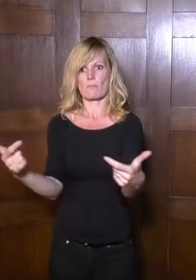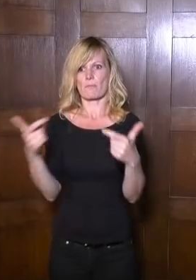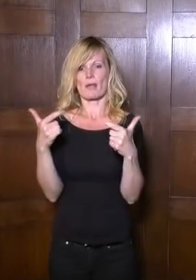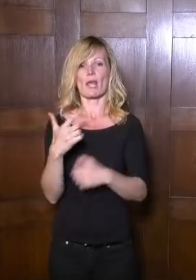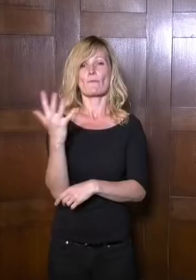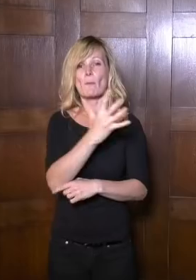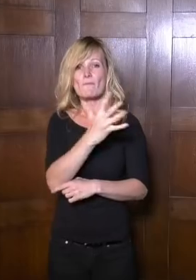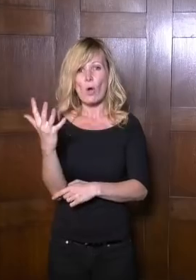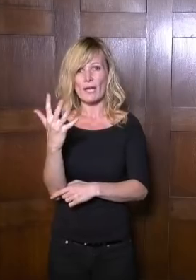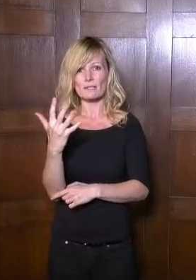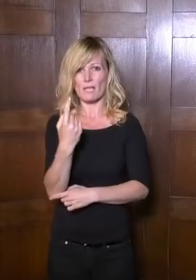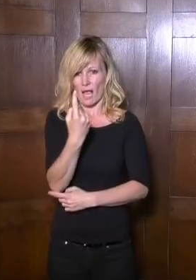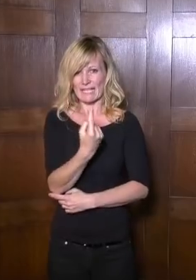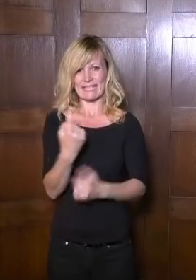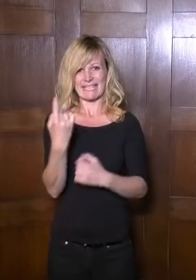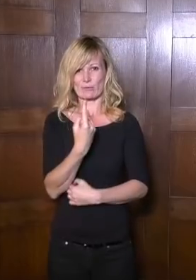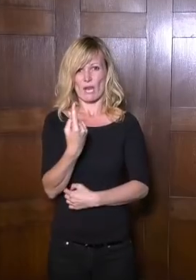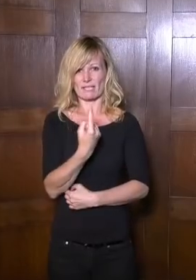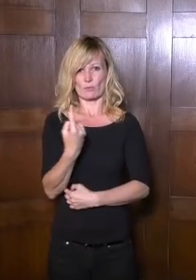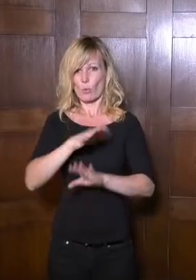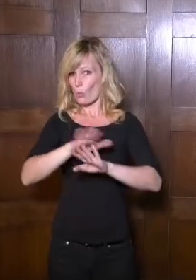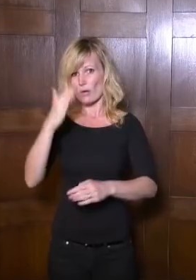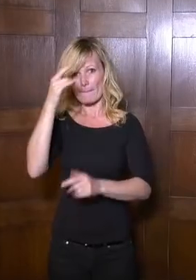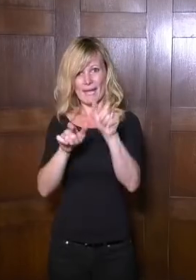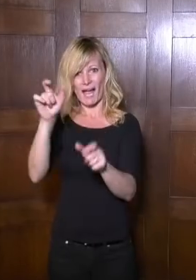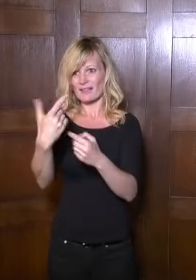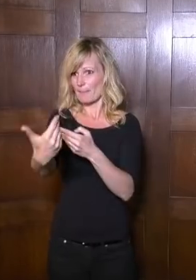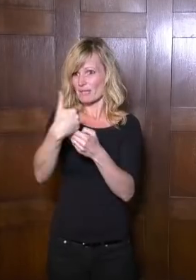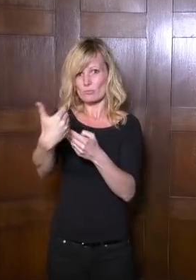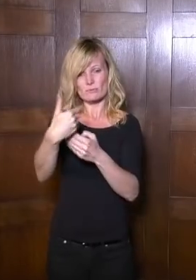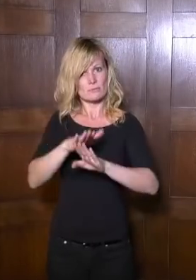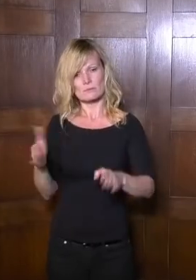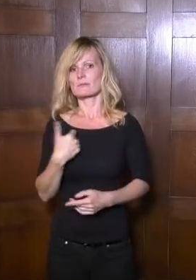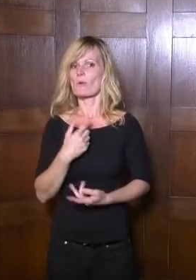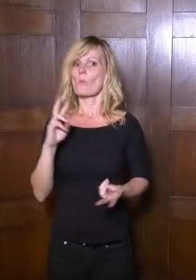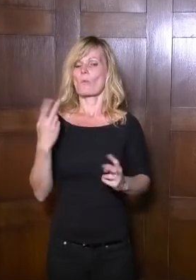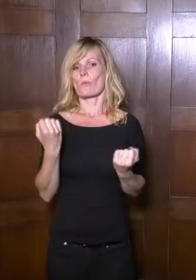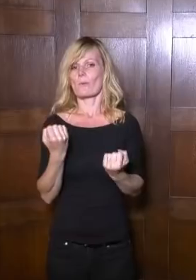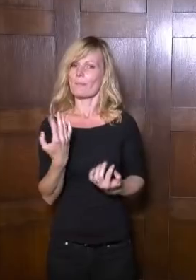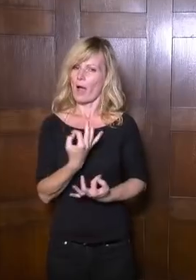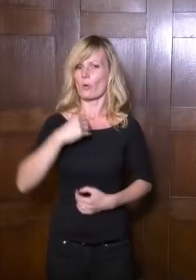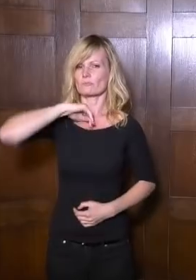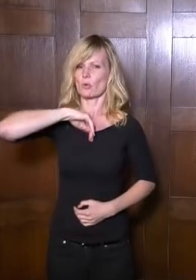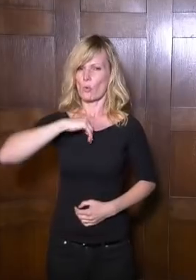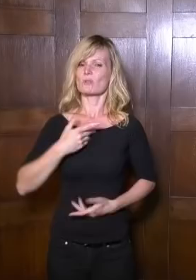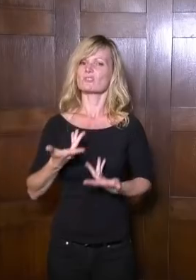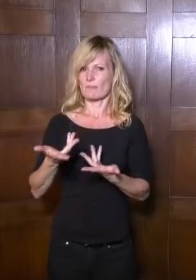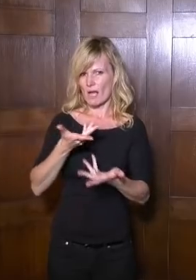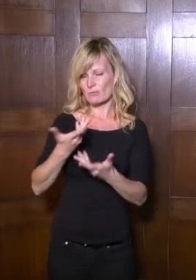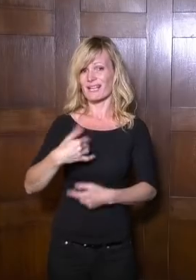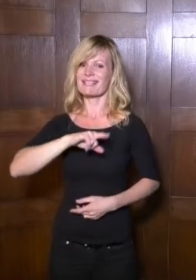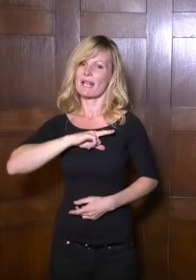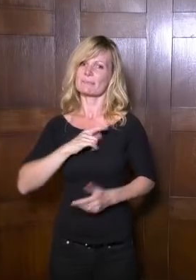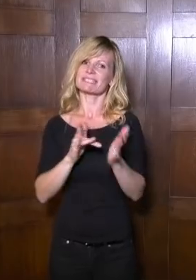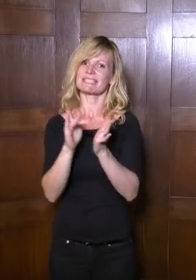Das macht was mit ein und in dieser Reha, und das ist auch ein Punkt, da kann man dann später nochmal aufgeben, braucht man wirklich psychologische und auch in meinem Fall als Christ